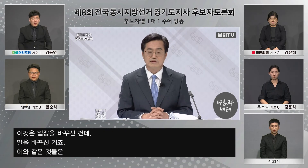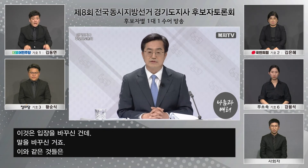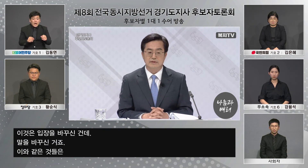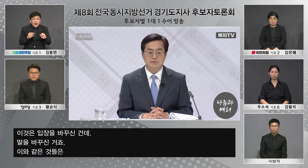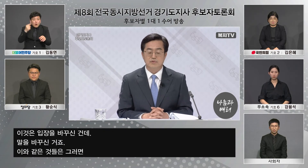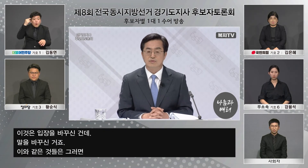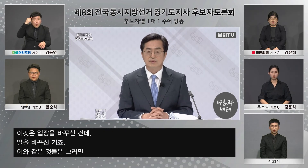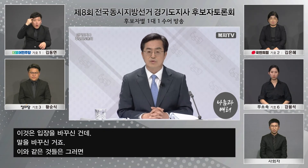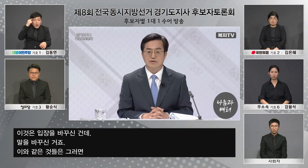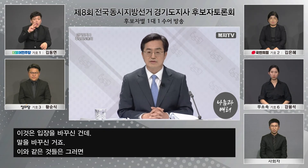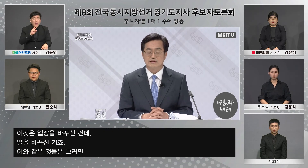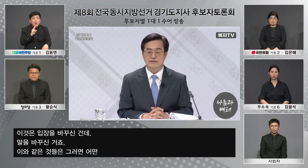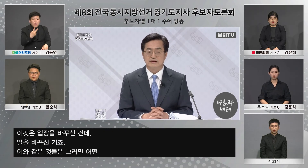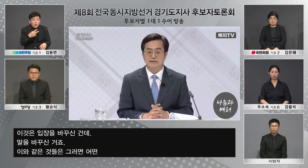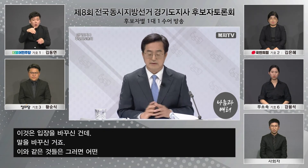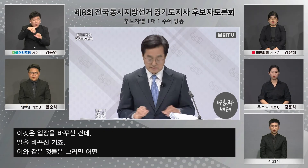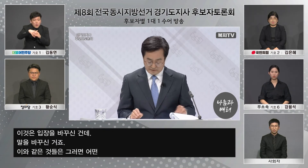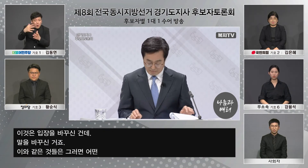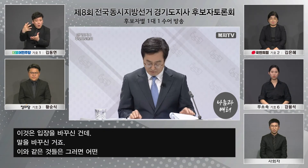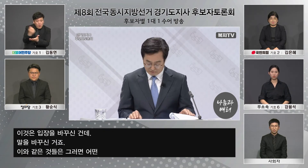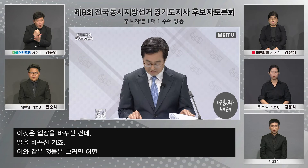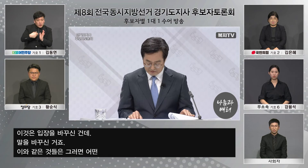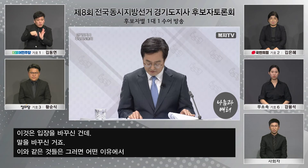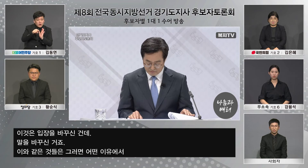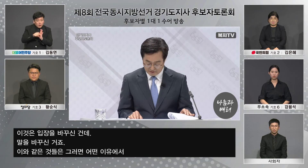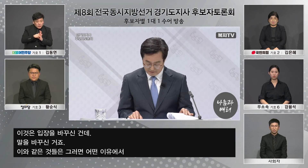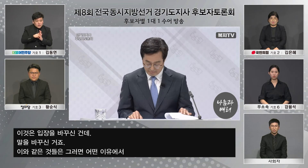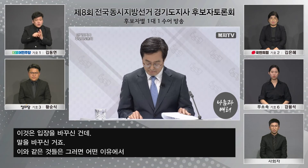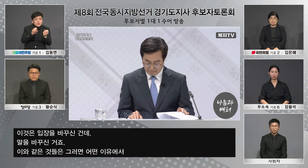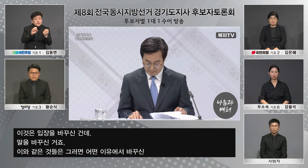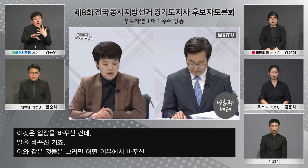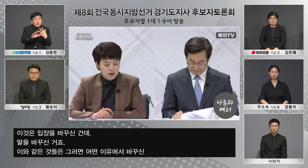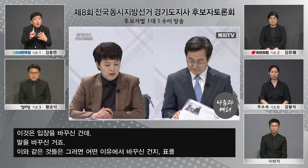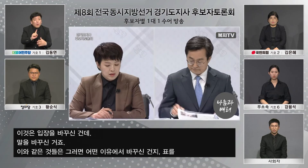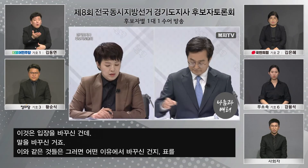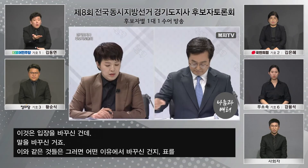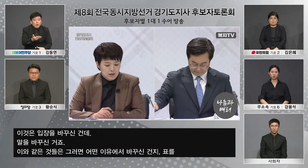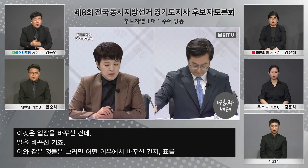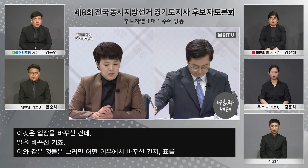바꾼 것인지 표를 얻기 위한 것인지 답변 부탁드리겠습니다.